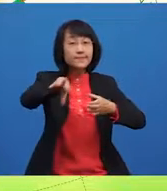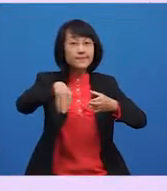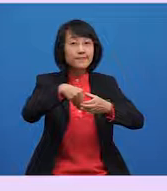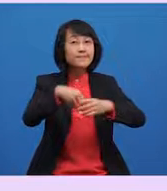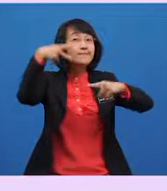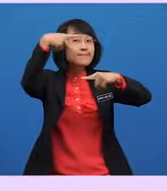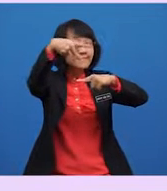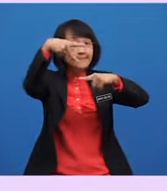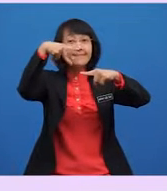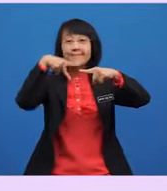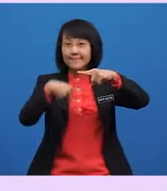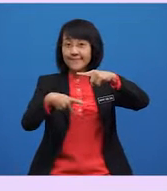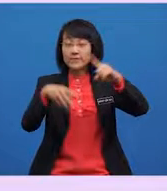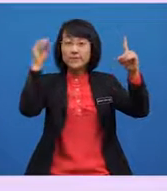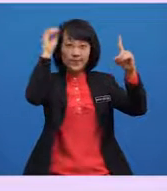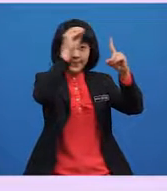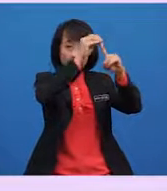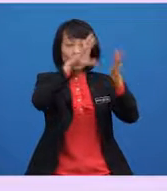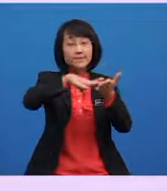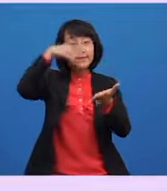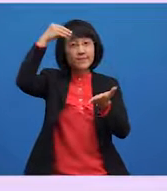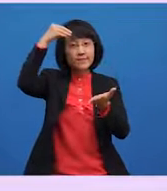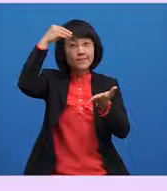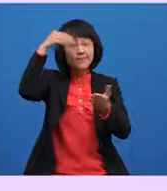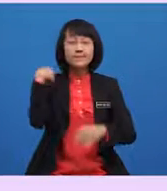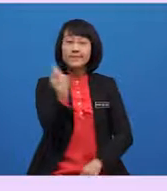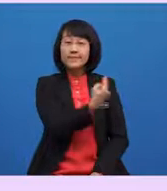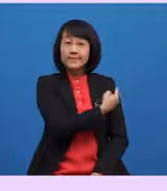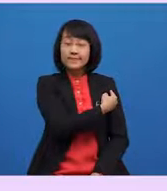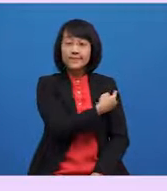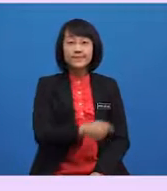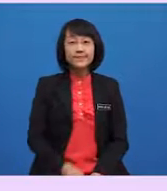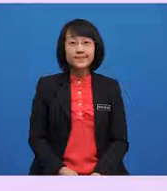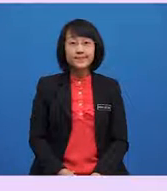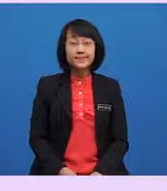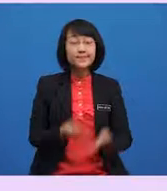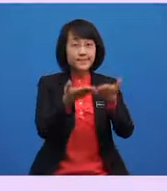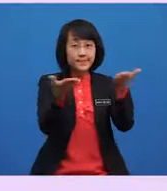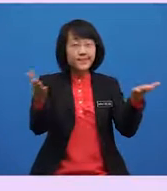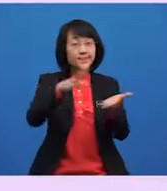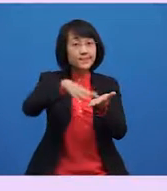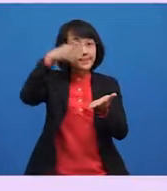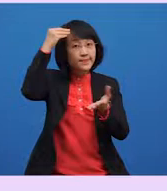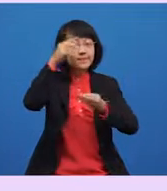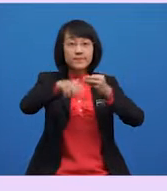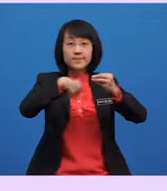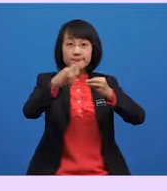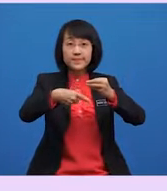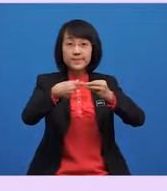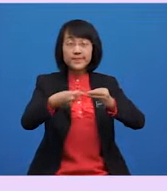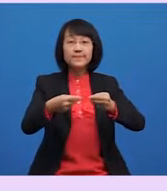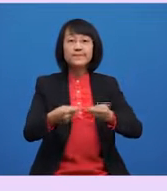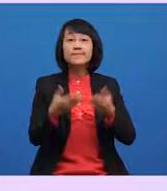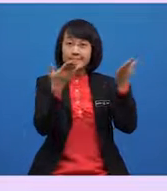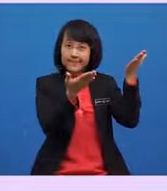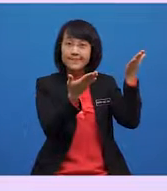pecahan. Objektif pembelajaran kita pada hari ini ialah kamu akan pelajari tentang cara